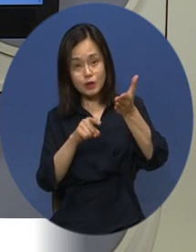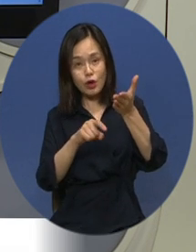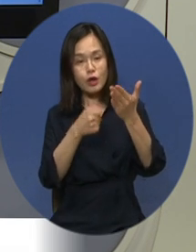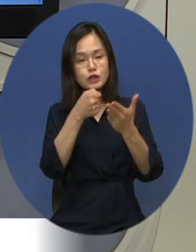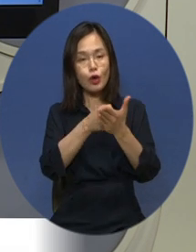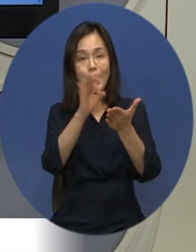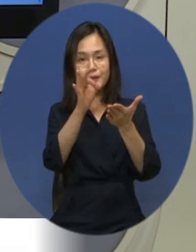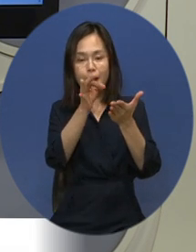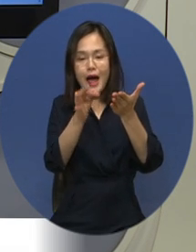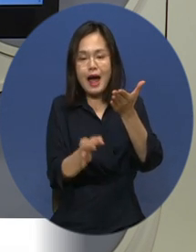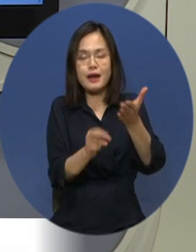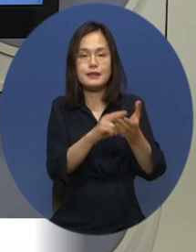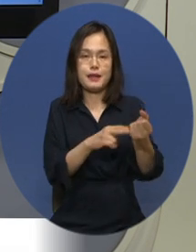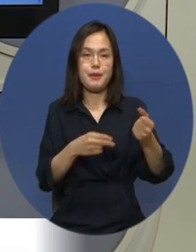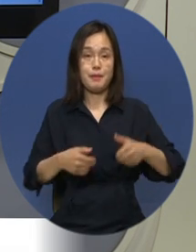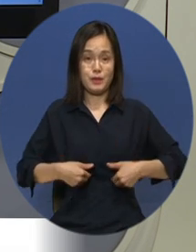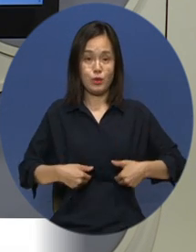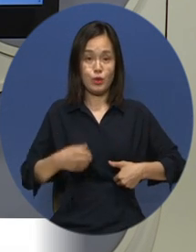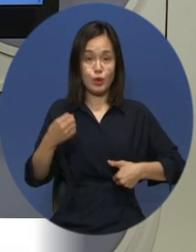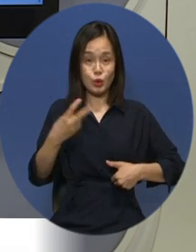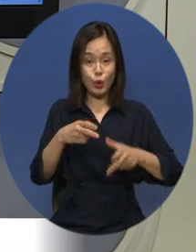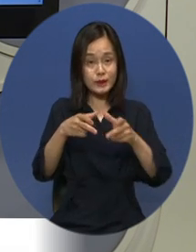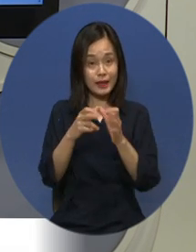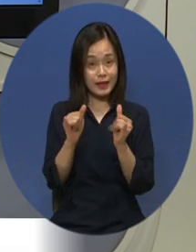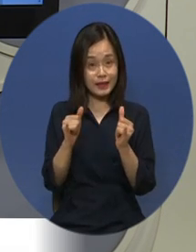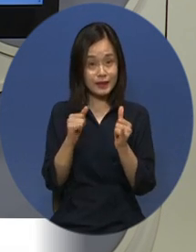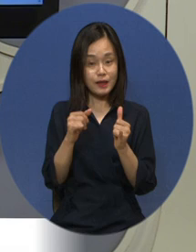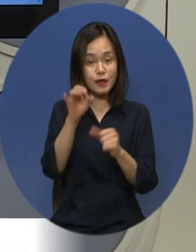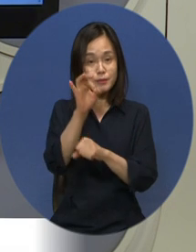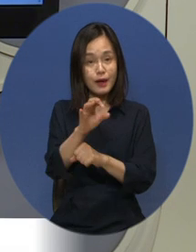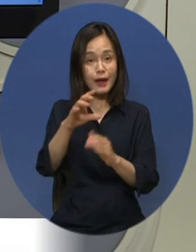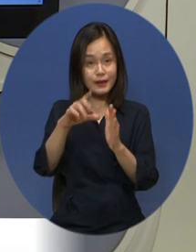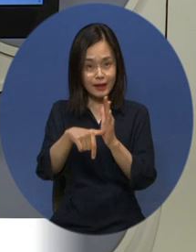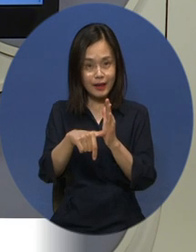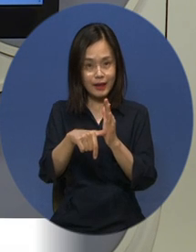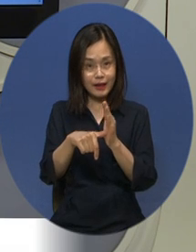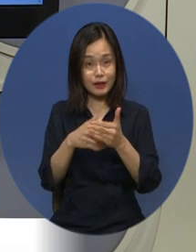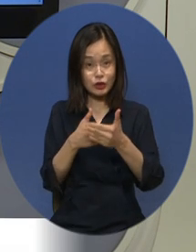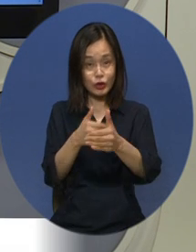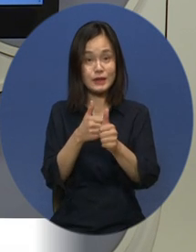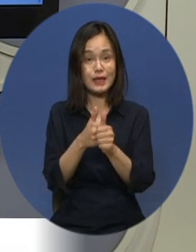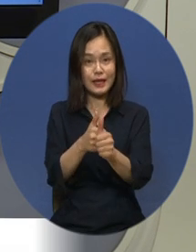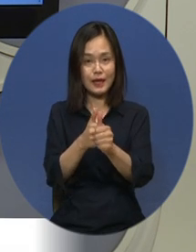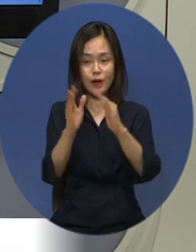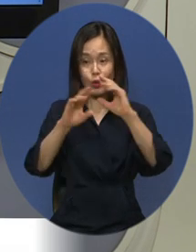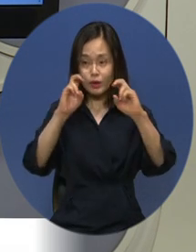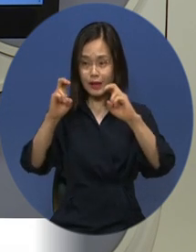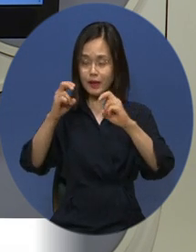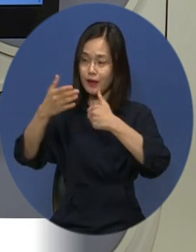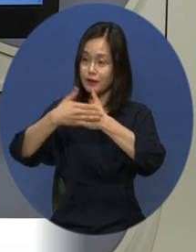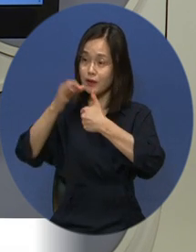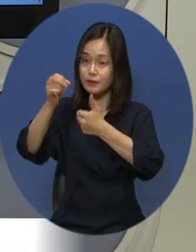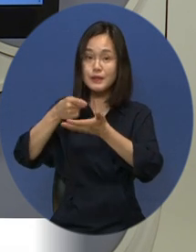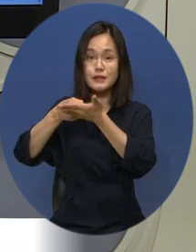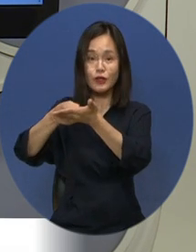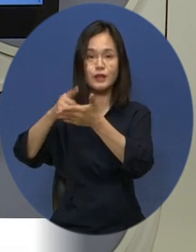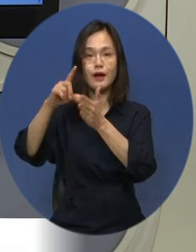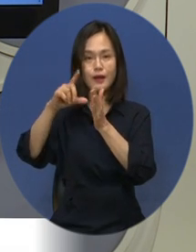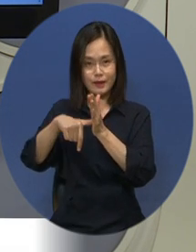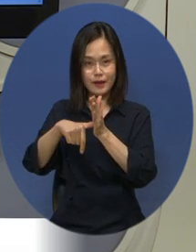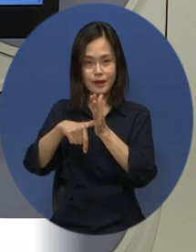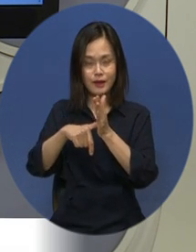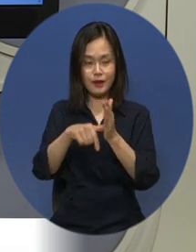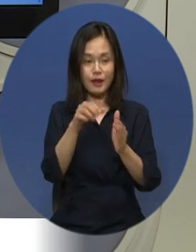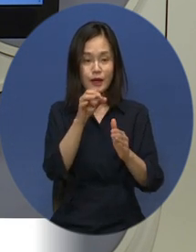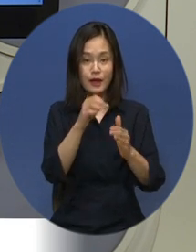보청기를 구입한 상해 인해 급여 절차에 따라 공단의 급여비 를 전공하면 기준의 꽉 우 200